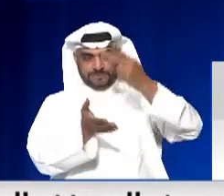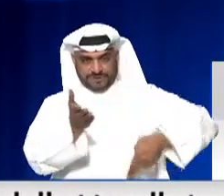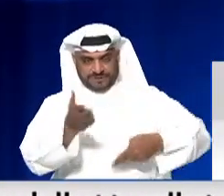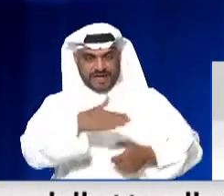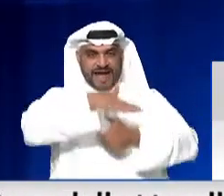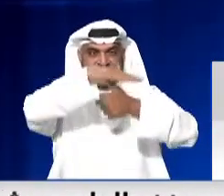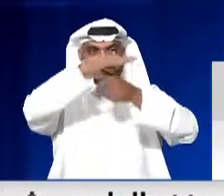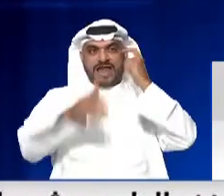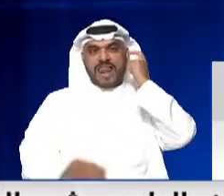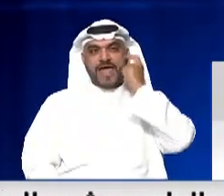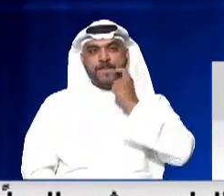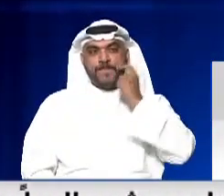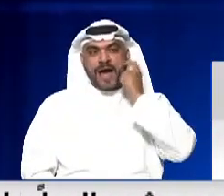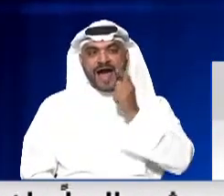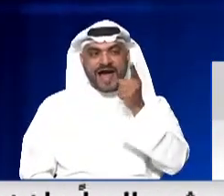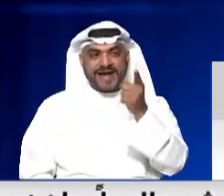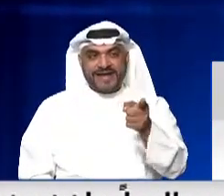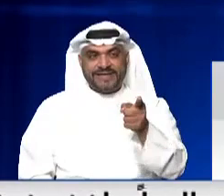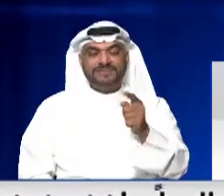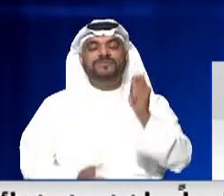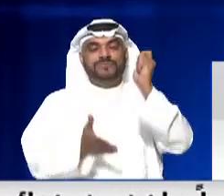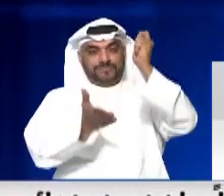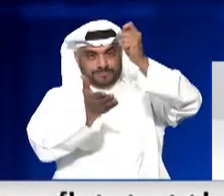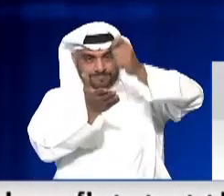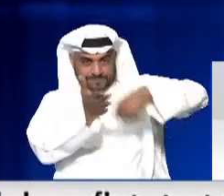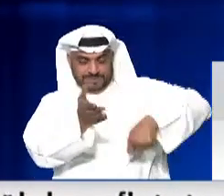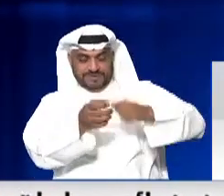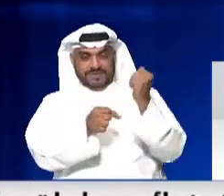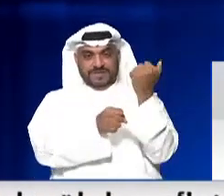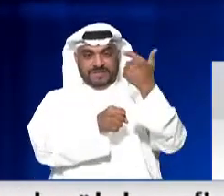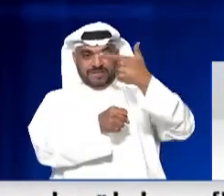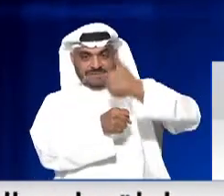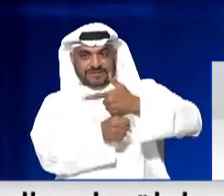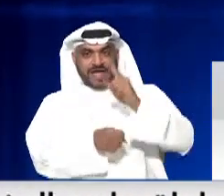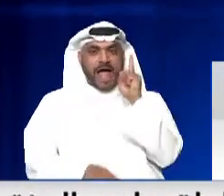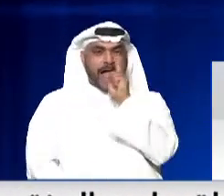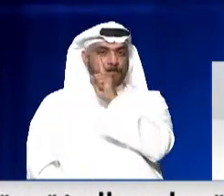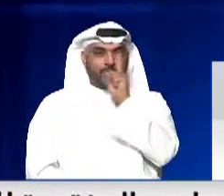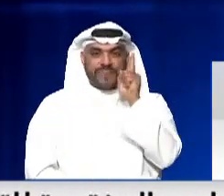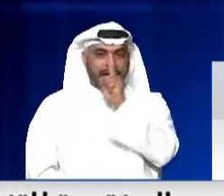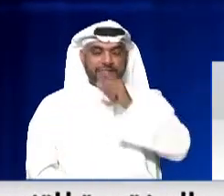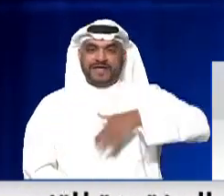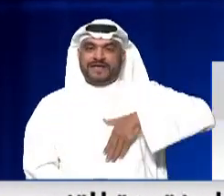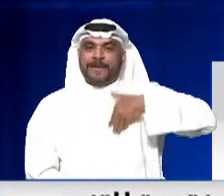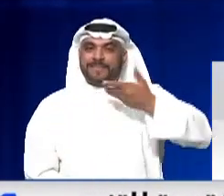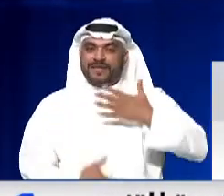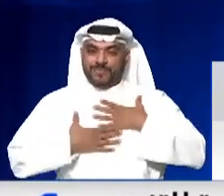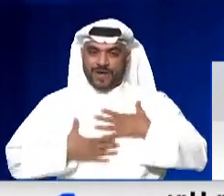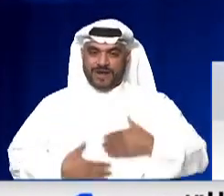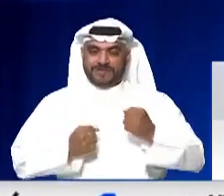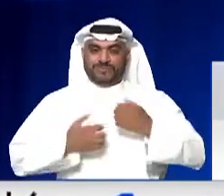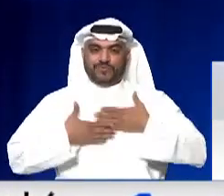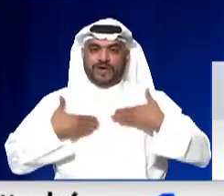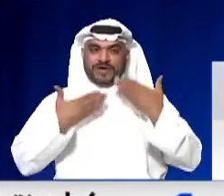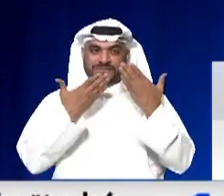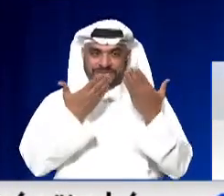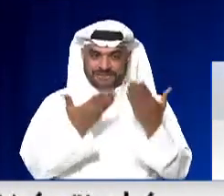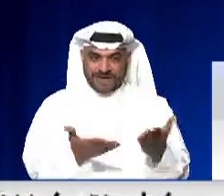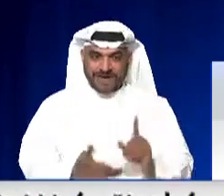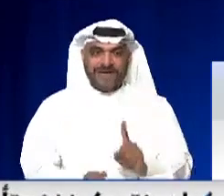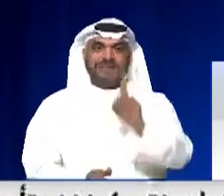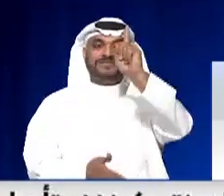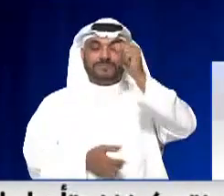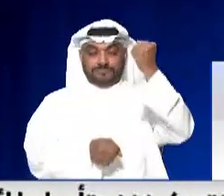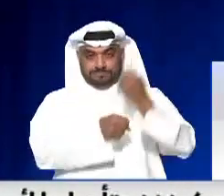العربية المتحدة الشقيقة بتعيينه نائبا لحاكم إمارة أبو ظبي، متمنيا لسموه كل التوفيق والسداد